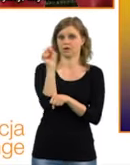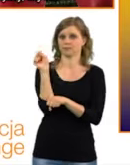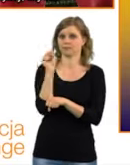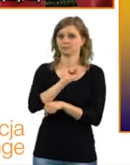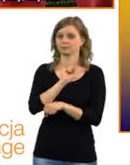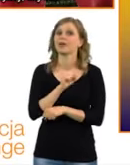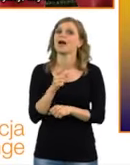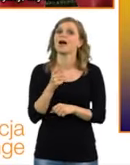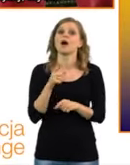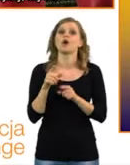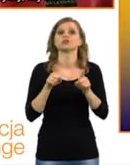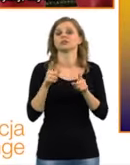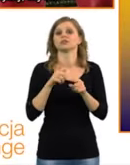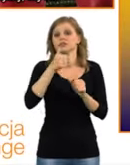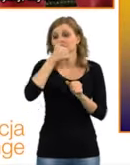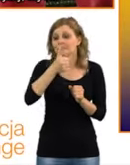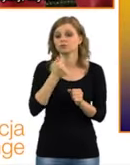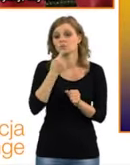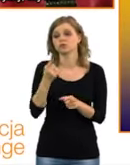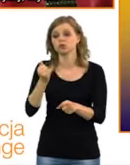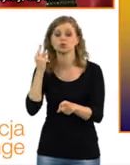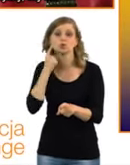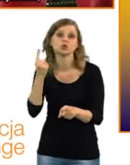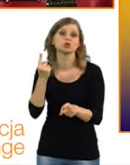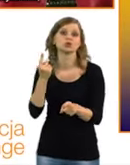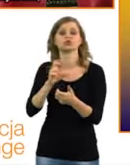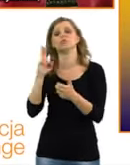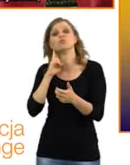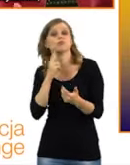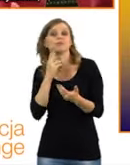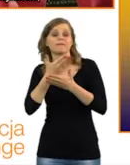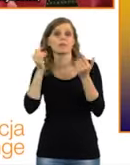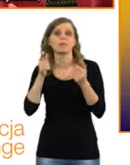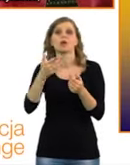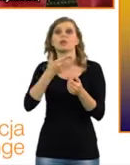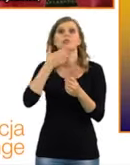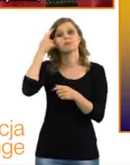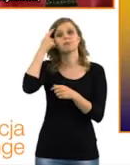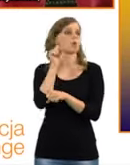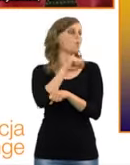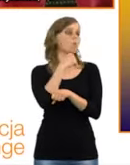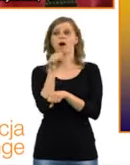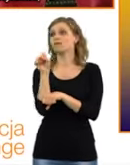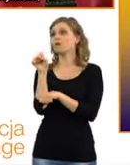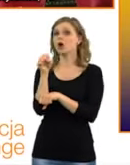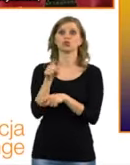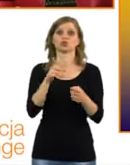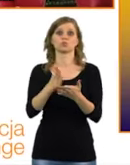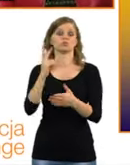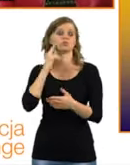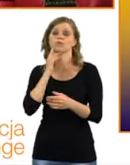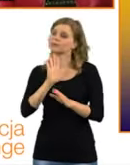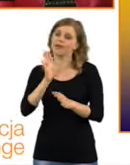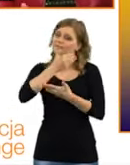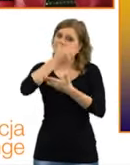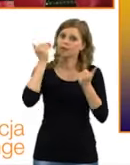czyli nie można określać, czy dziecko słyszy, czy nie, jeżeli tego ruchu nie będzie w stanie wykonać, czyli